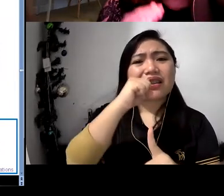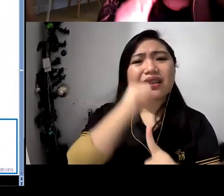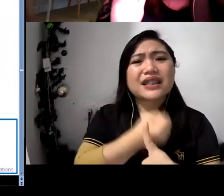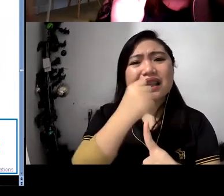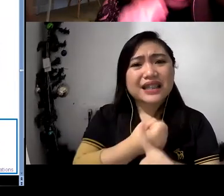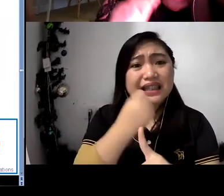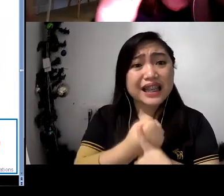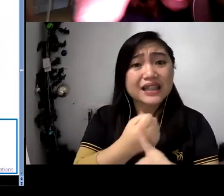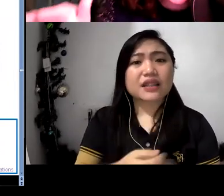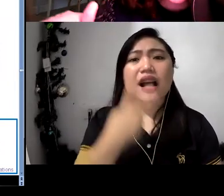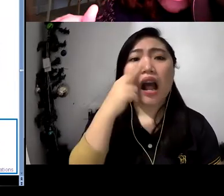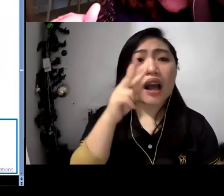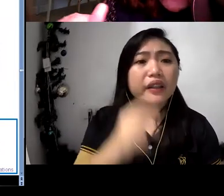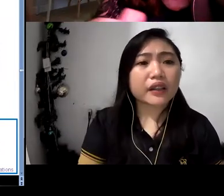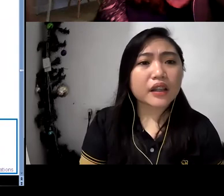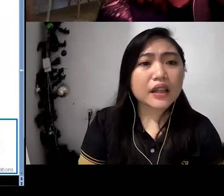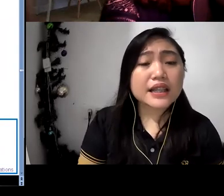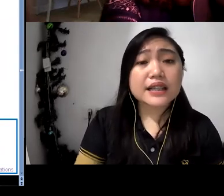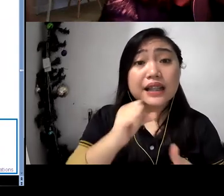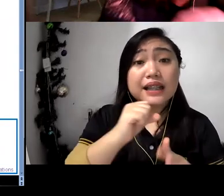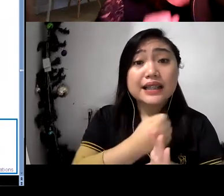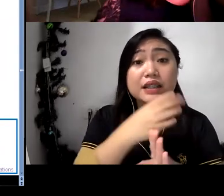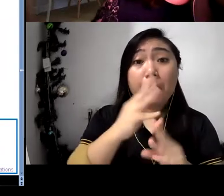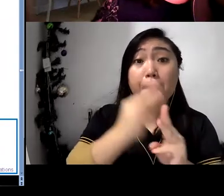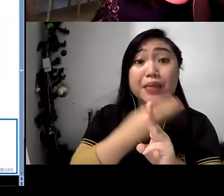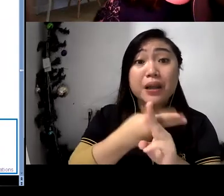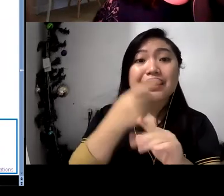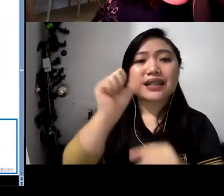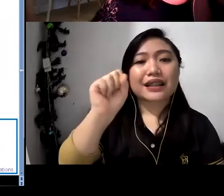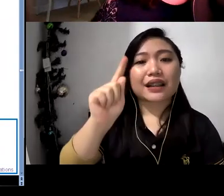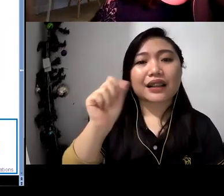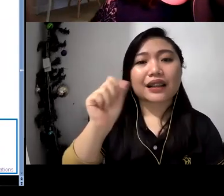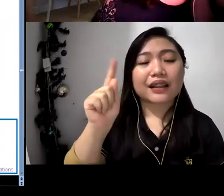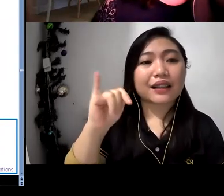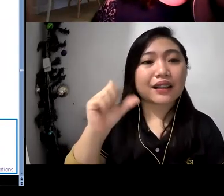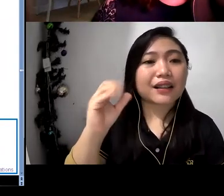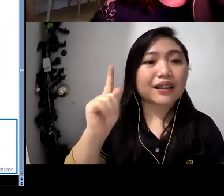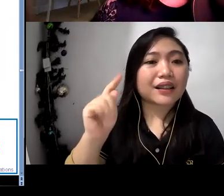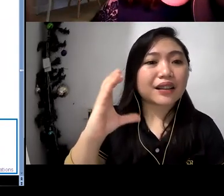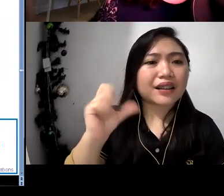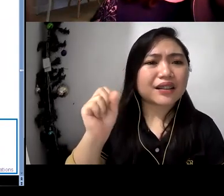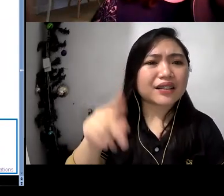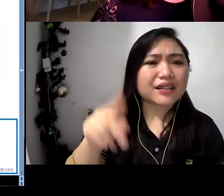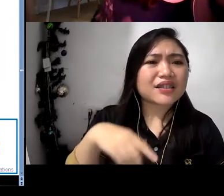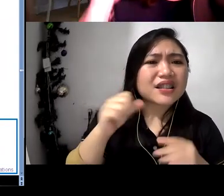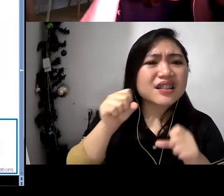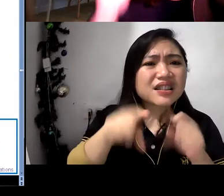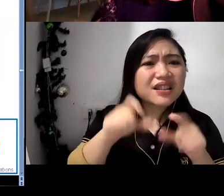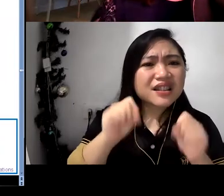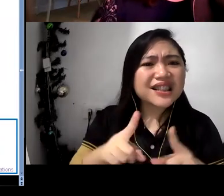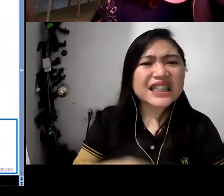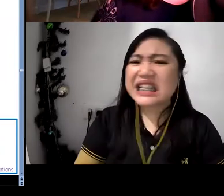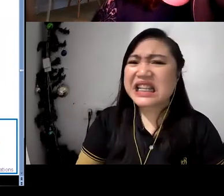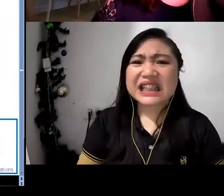batang babae at lalaki, no. Binebenta sila online, makikita po ninyo 'yan, no, bentahan, no, ng laman,